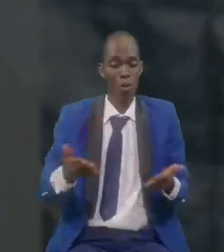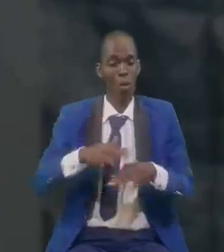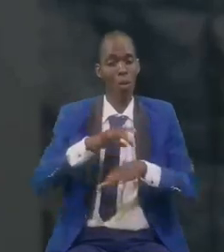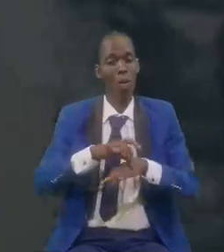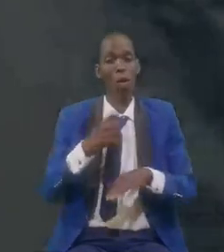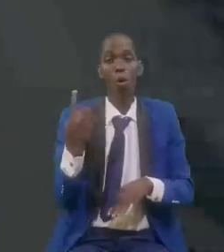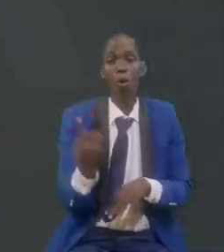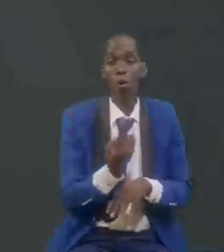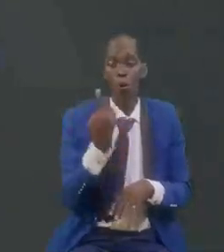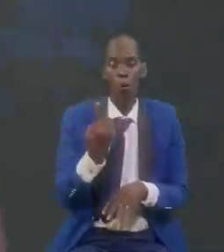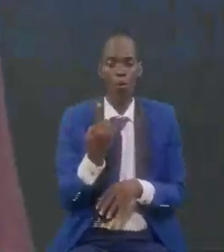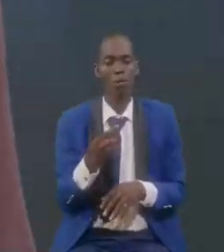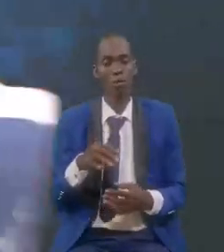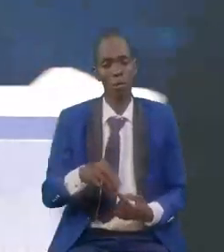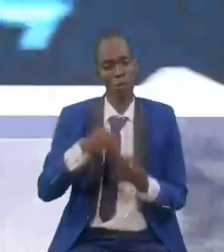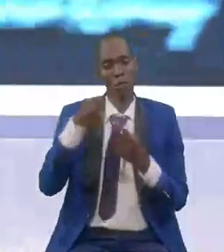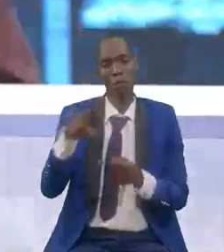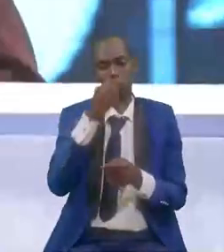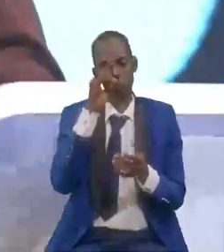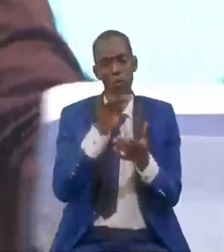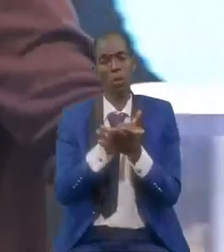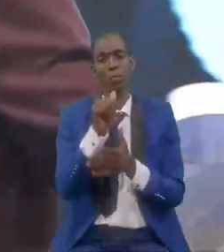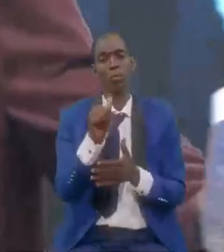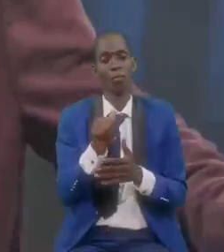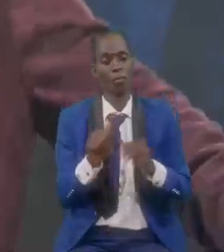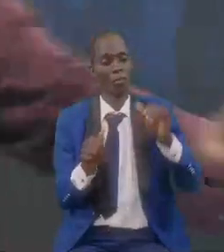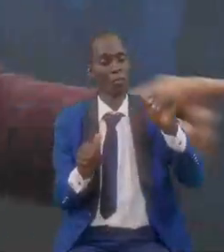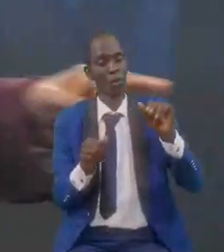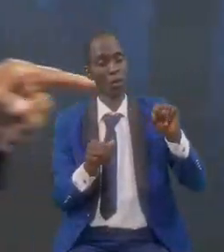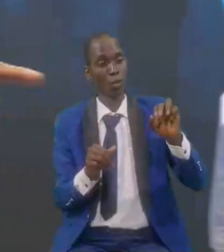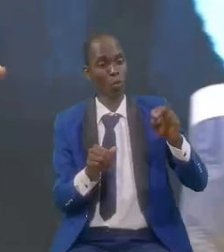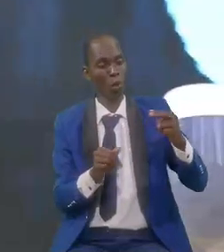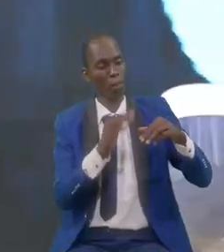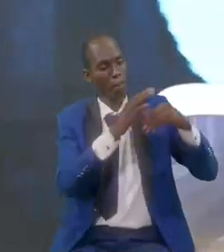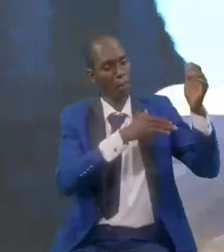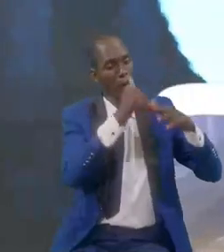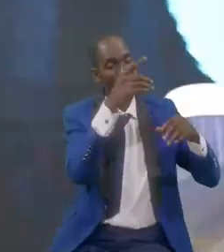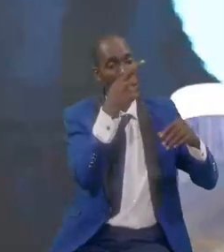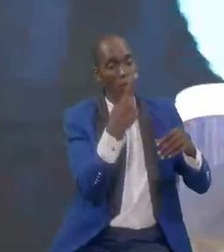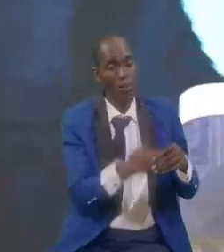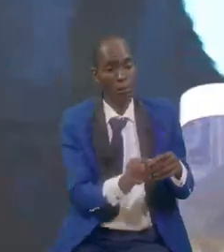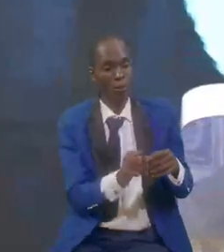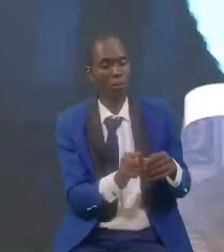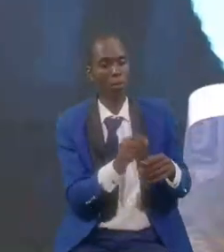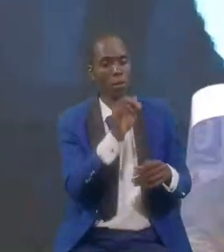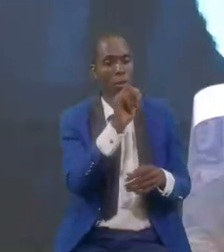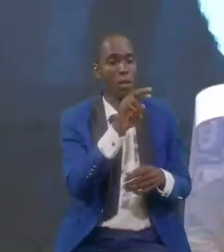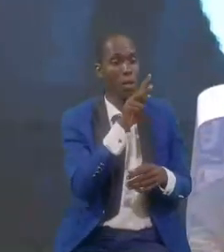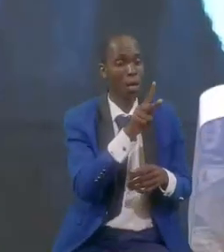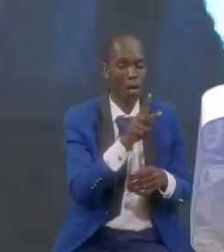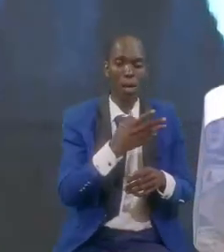sauf les croyants. D'un côté, il bâtit l'arche, et de l'autre côté, il